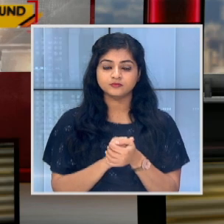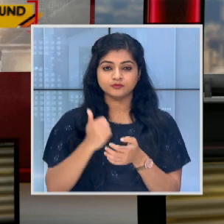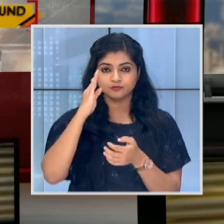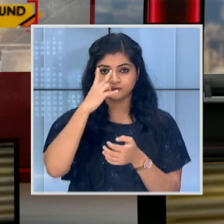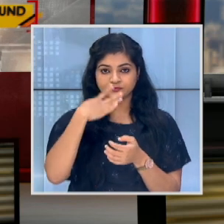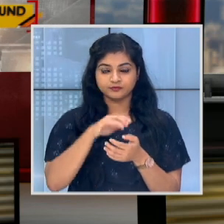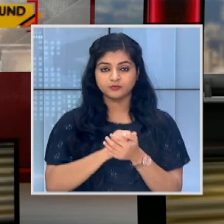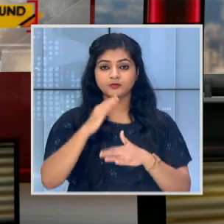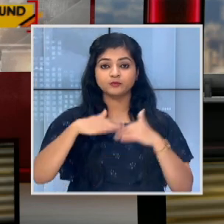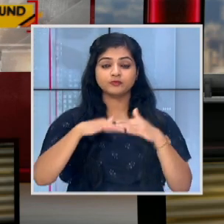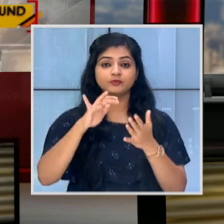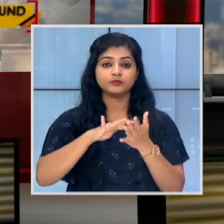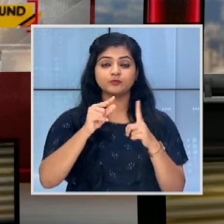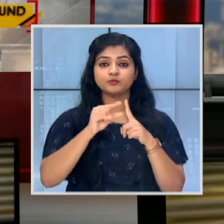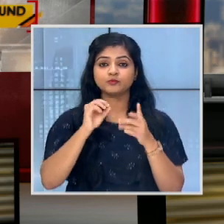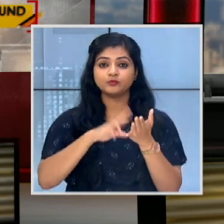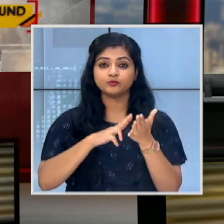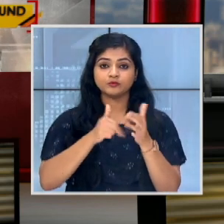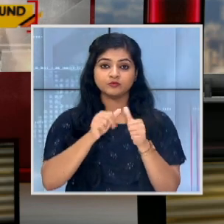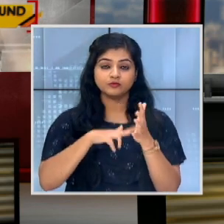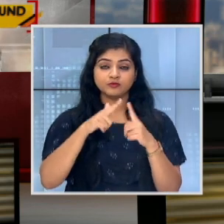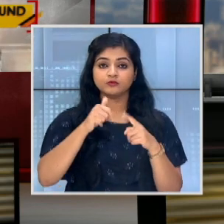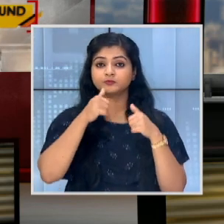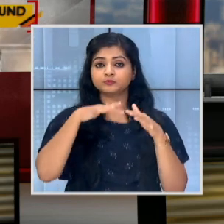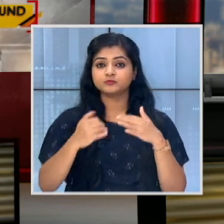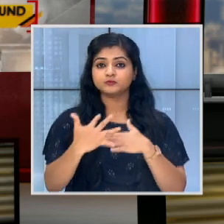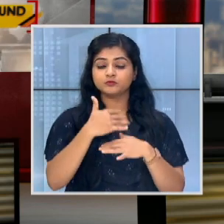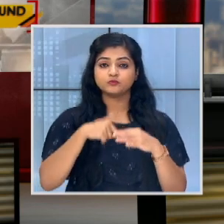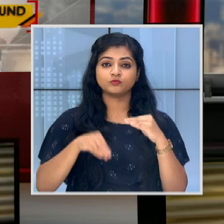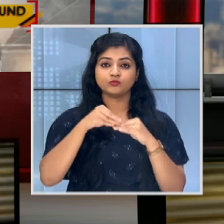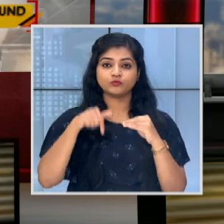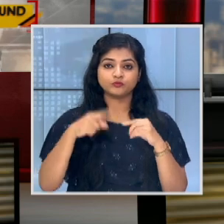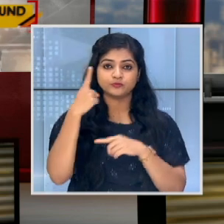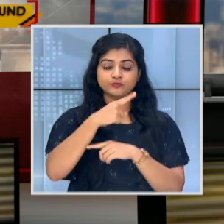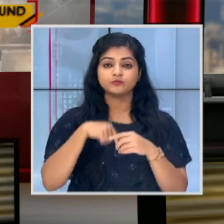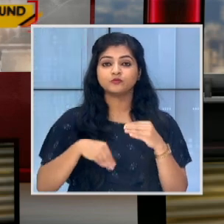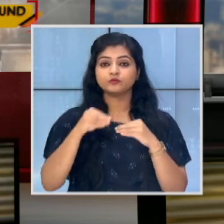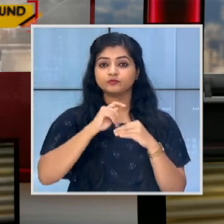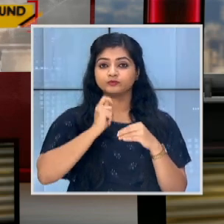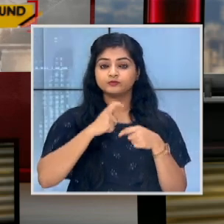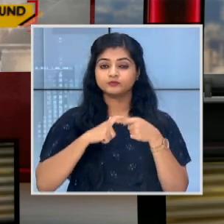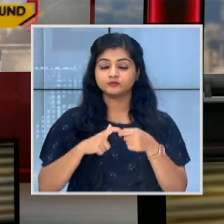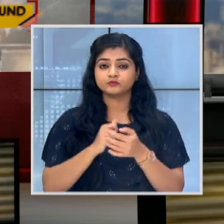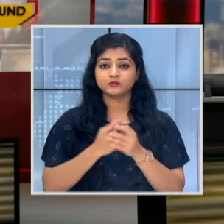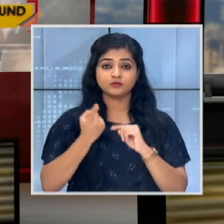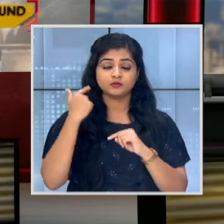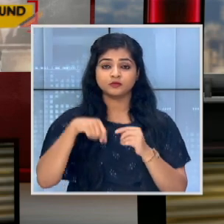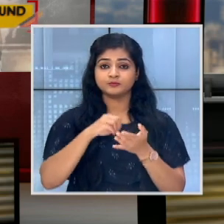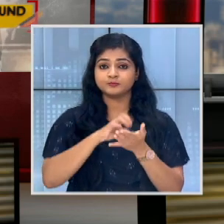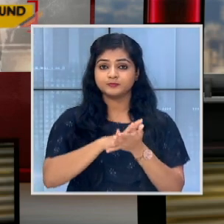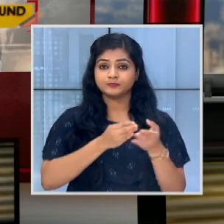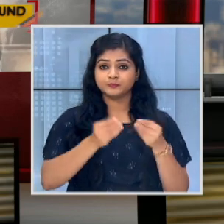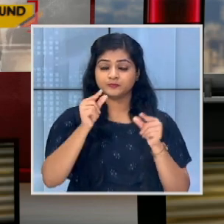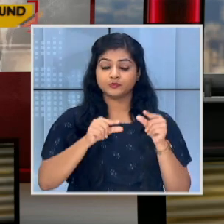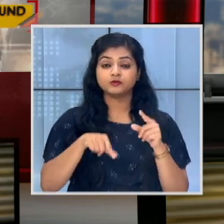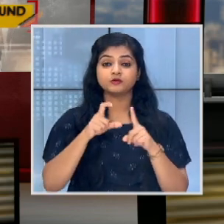മറ്റൊരു റിപ്പോർട്ടിലേക്ക്. മലപ്പുറം പൊന്നാനിയിൽ ഇന്നും കടലാക്രമണം രൂക്ഷമാണ്. സമീർ ബിൻ കരീം ചേരുന്നുണ്ട് പൊന്നാനിയിൽ നിന്ന്. സമീർ, ഇന്നലെ ആ പ്രദേശവാസികളുടെ വലിയ പ്രതിഷേധം